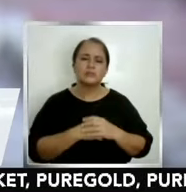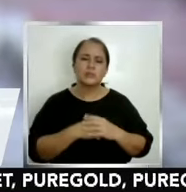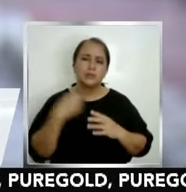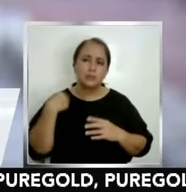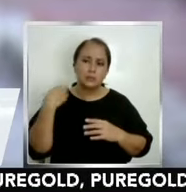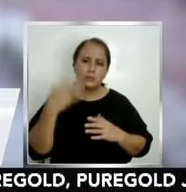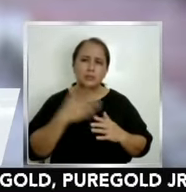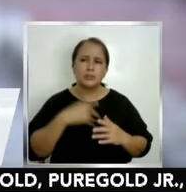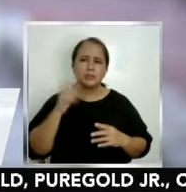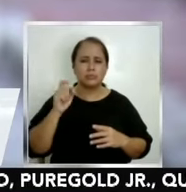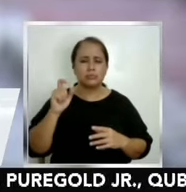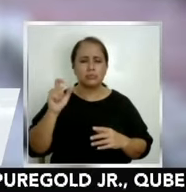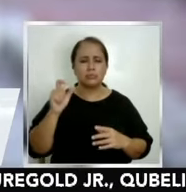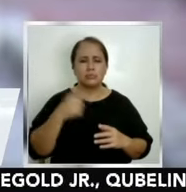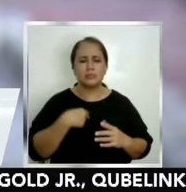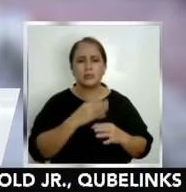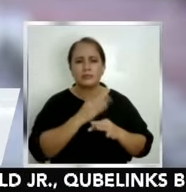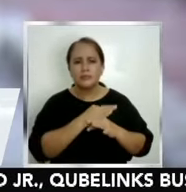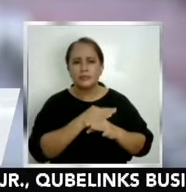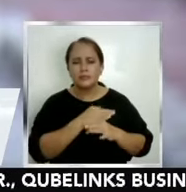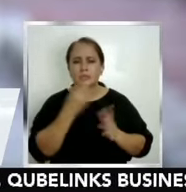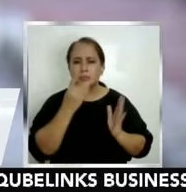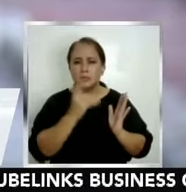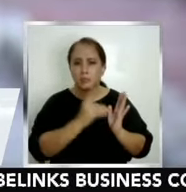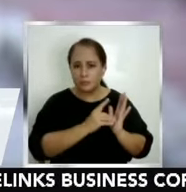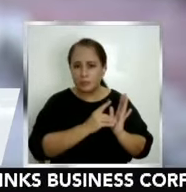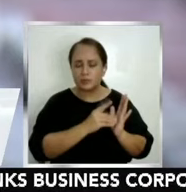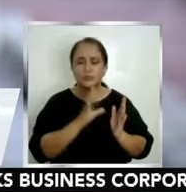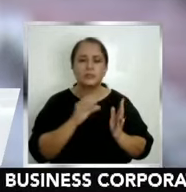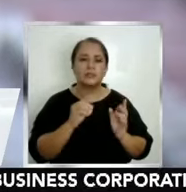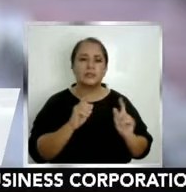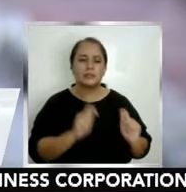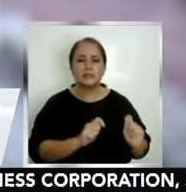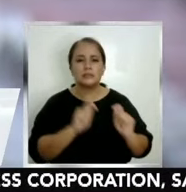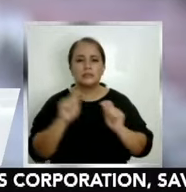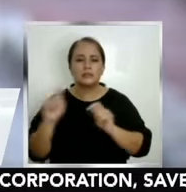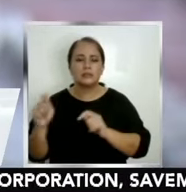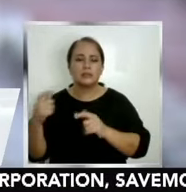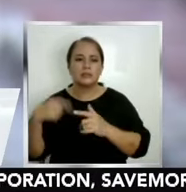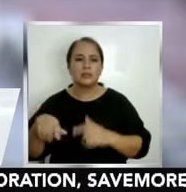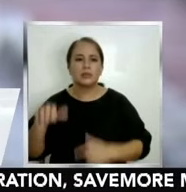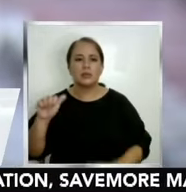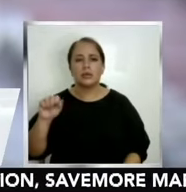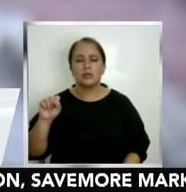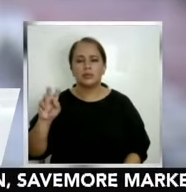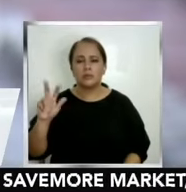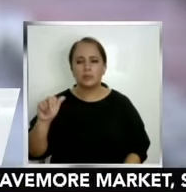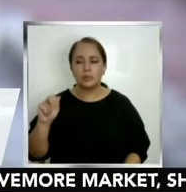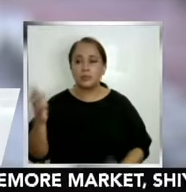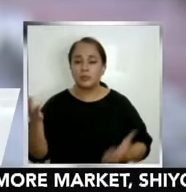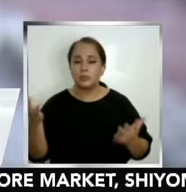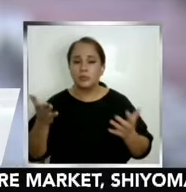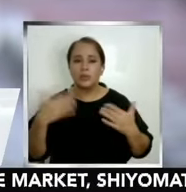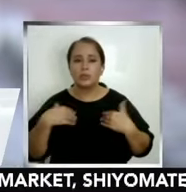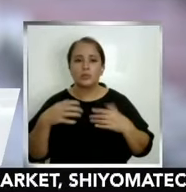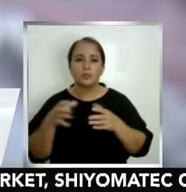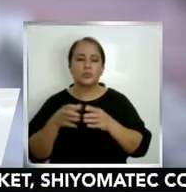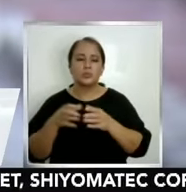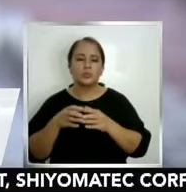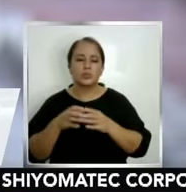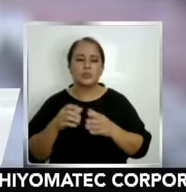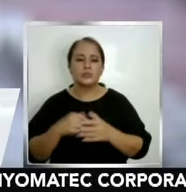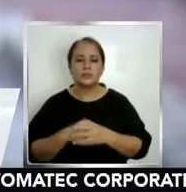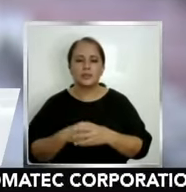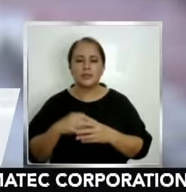ang pag-ayos ng kanilang mga dokumento para makatawid na sila papuntang Aswan, kung saan naroroon na ang grupo ni Migrant Worker Secretary Toots